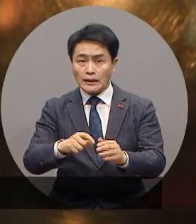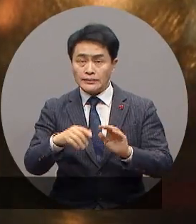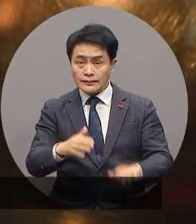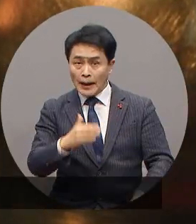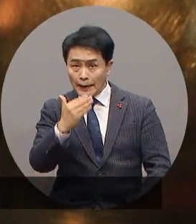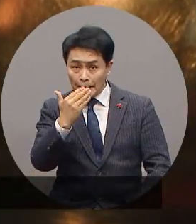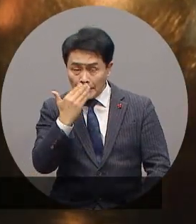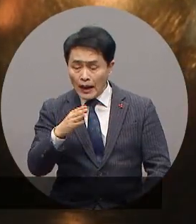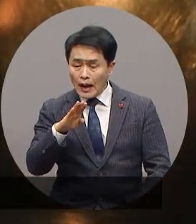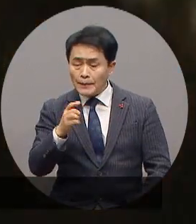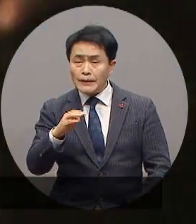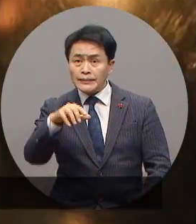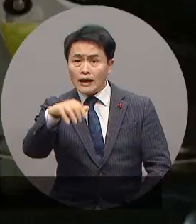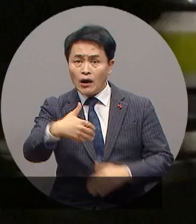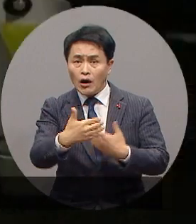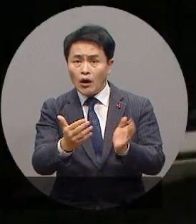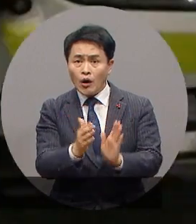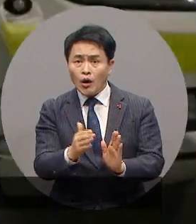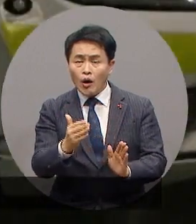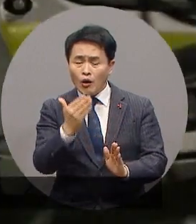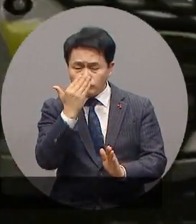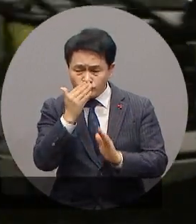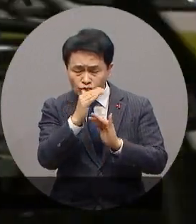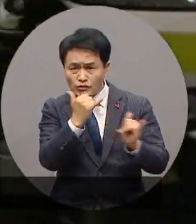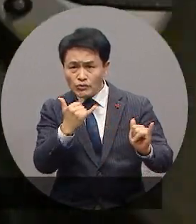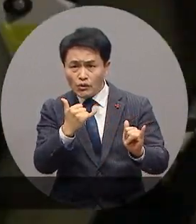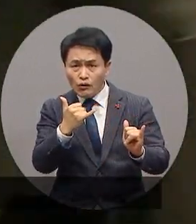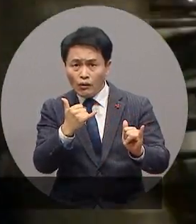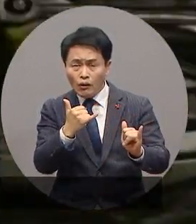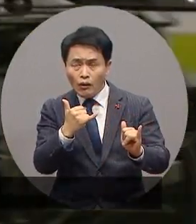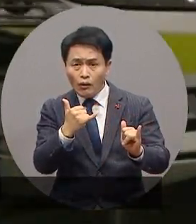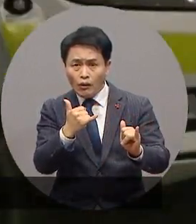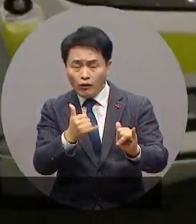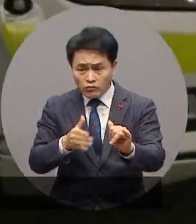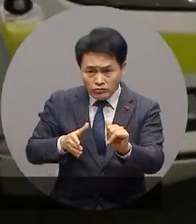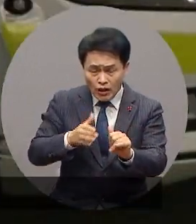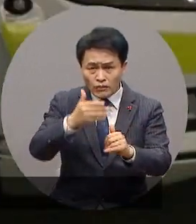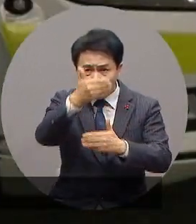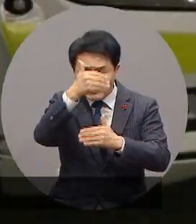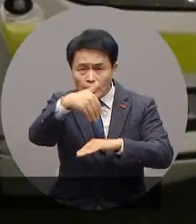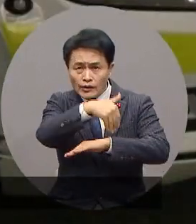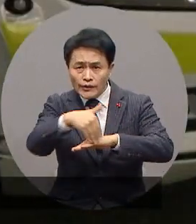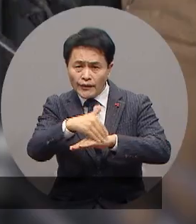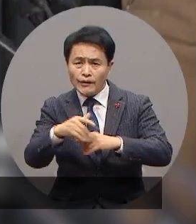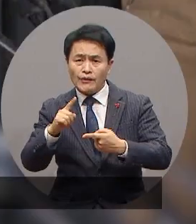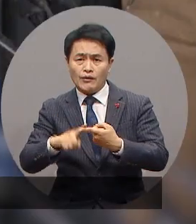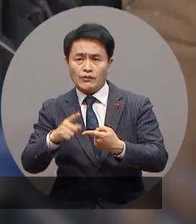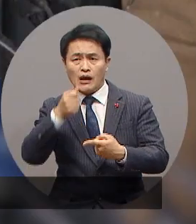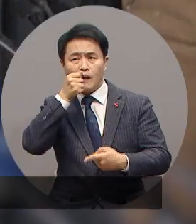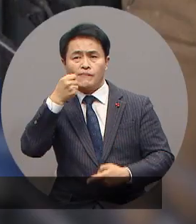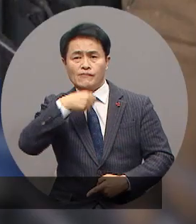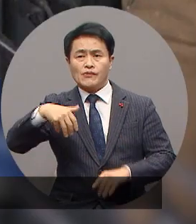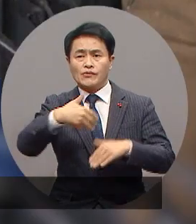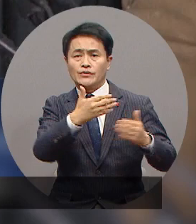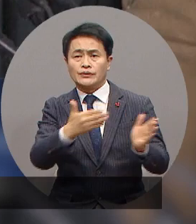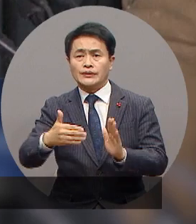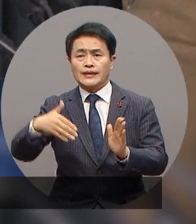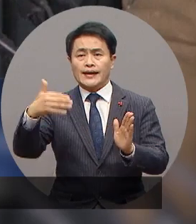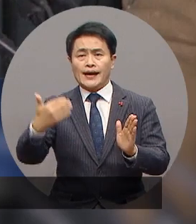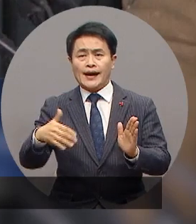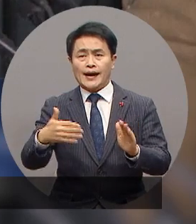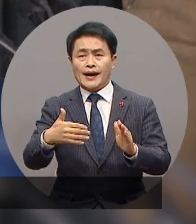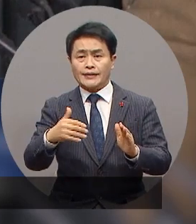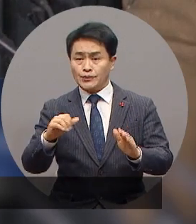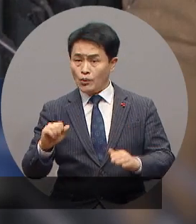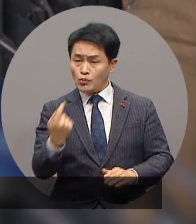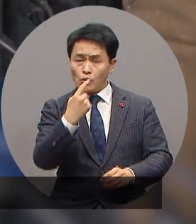3명은 유대인 시설 공격을 계획하고 여기에 필요한 무기고를 준비한 것으로 드러났습니다. Nærmere mål eller motiv,